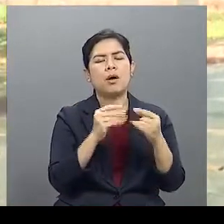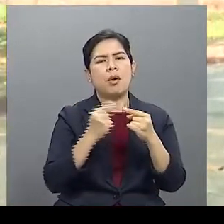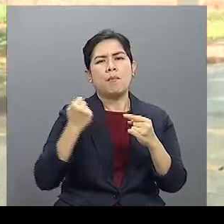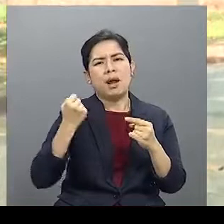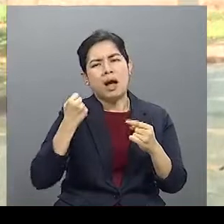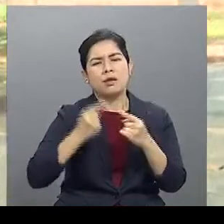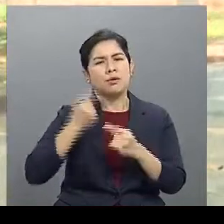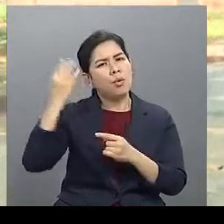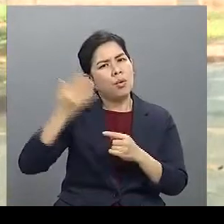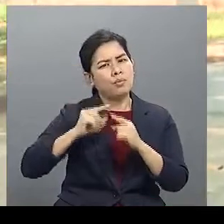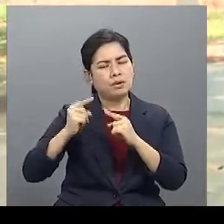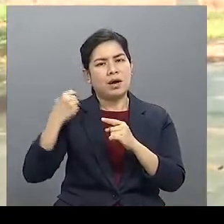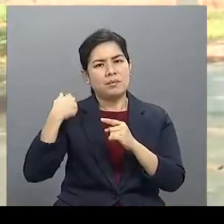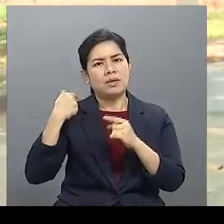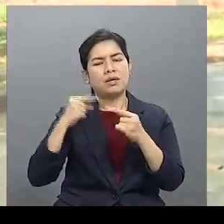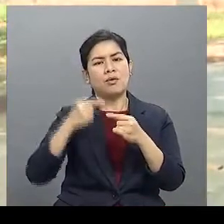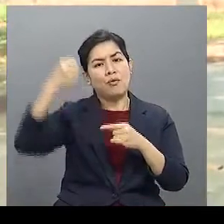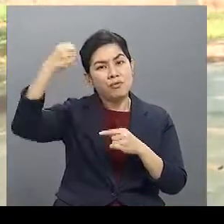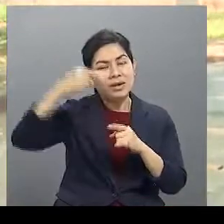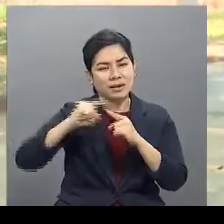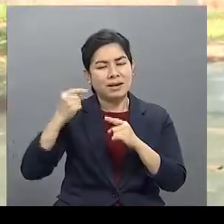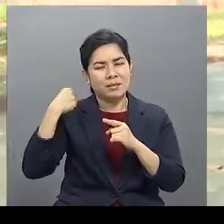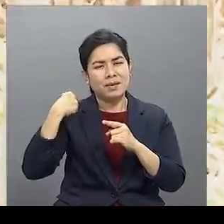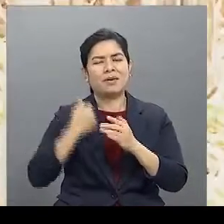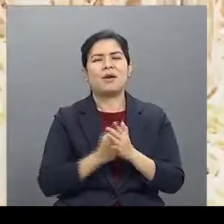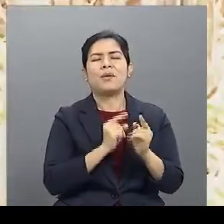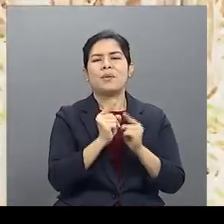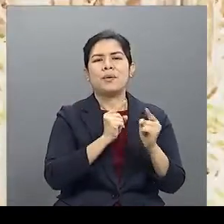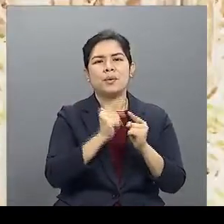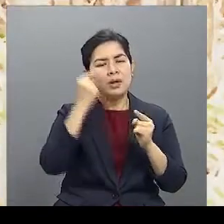แล้วแล้วโจทย์นี้ก็ไม่ได้มีการพูดถึงกันว่ามันจะแก้ไขปัญหายังไง